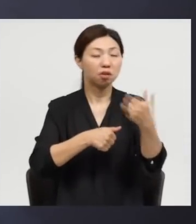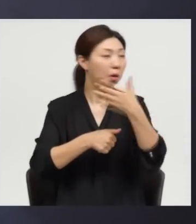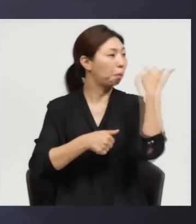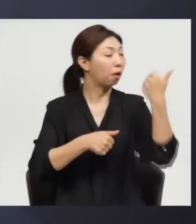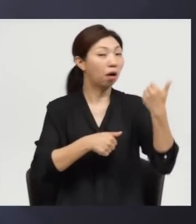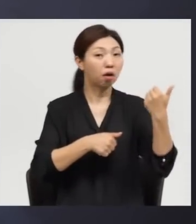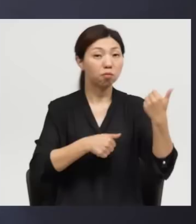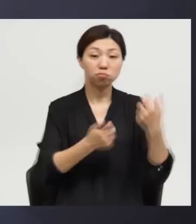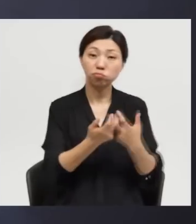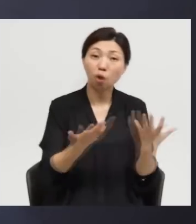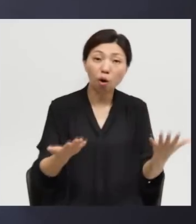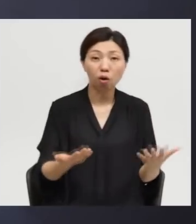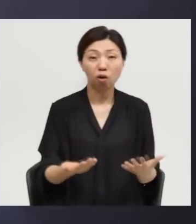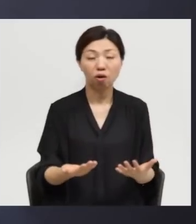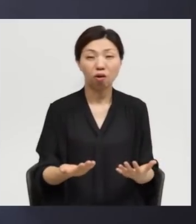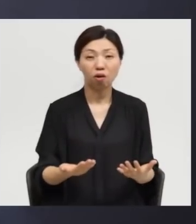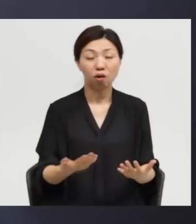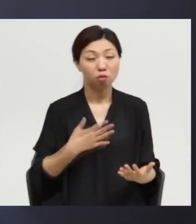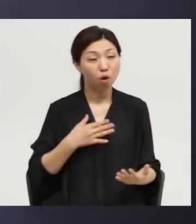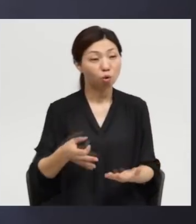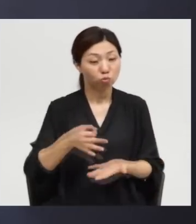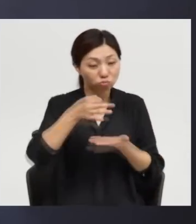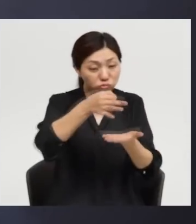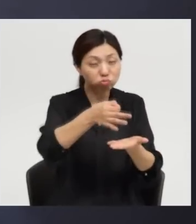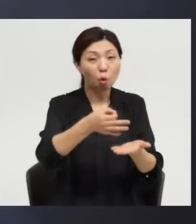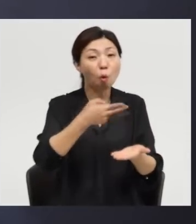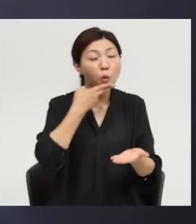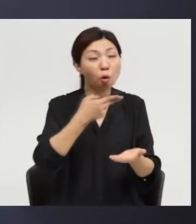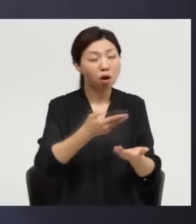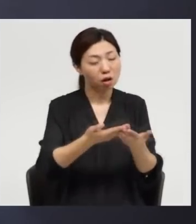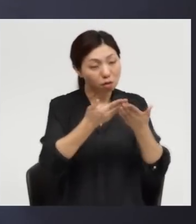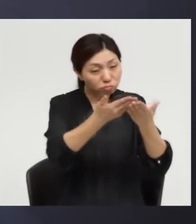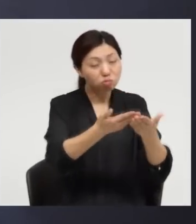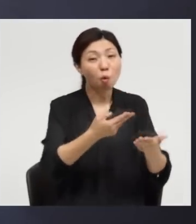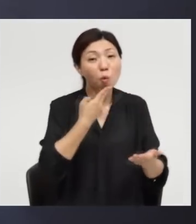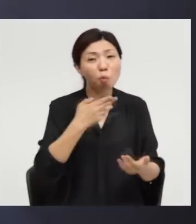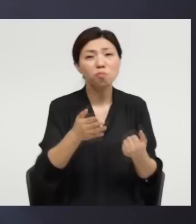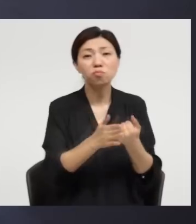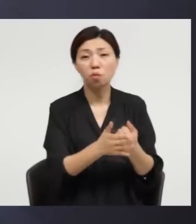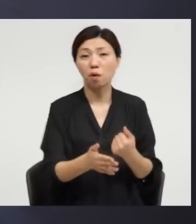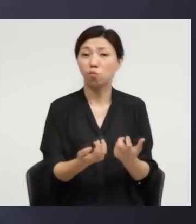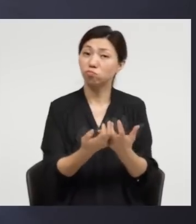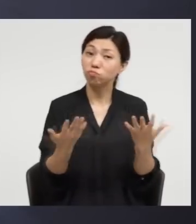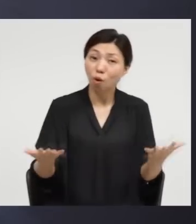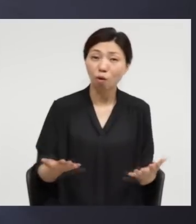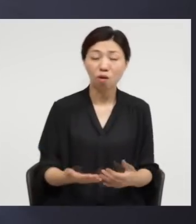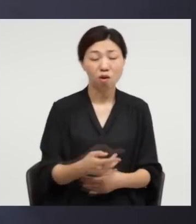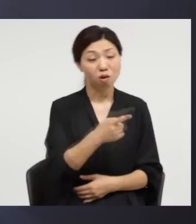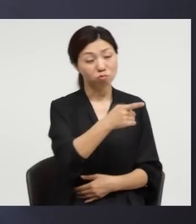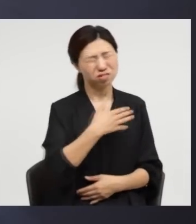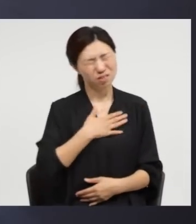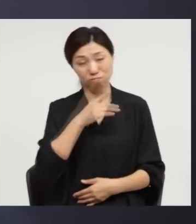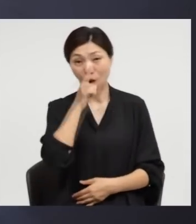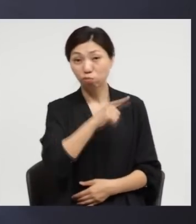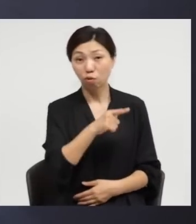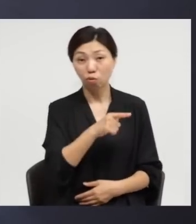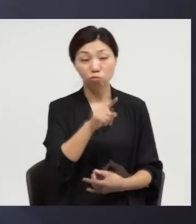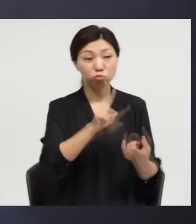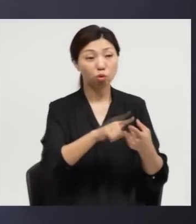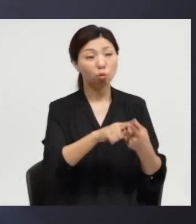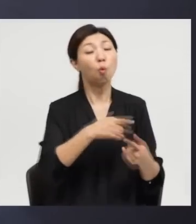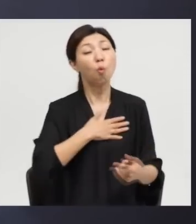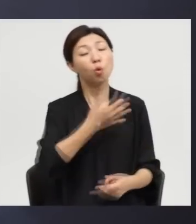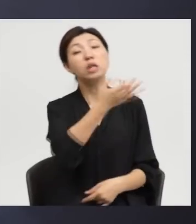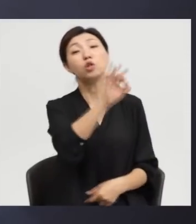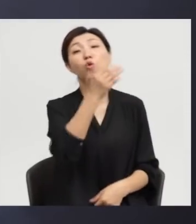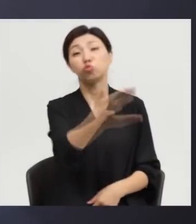안 받는다 그러면 아 돈을 안 줬는데 그러면 인사 그 사람 기분 나쁠 거 아니야. 네. 아, 기분 나쁜